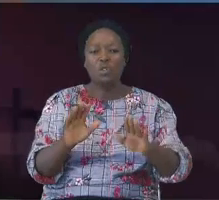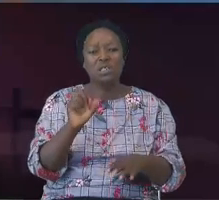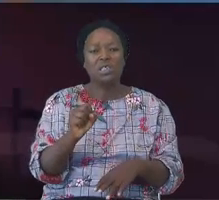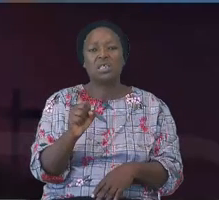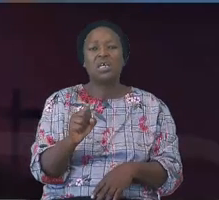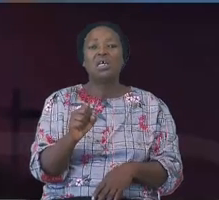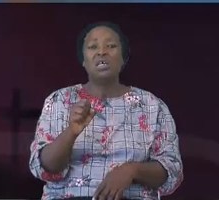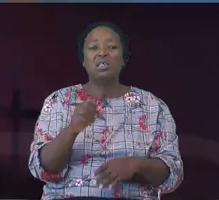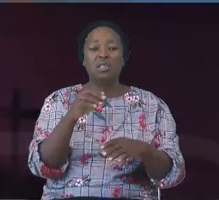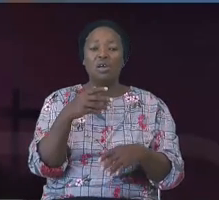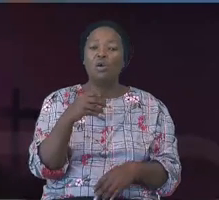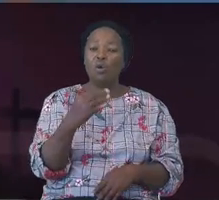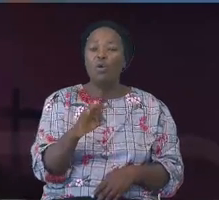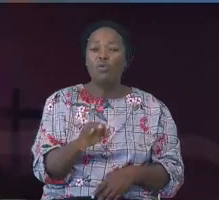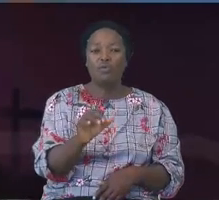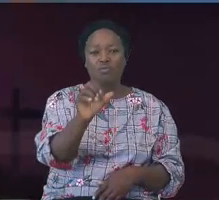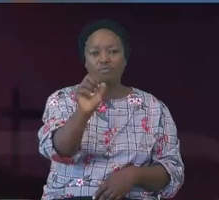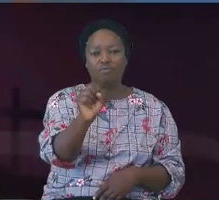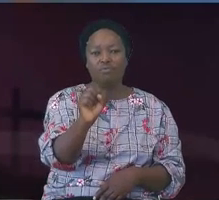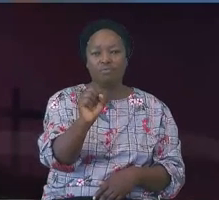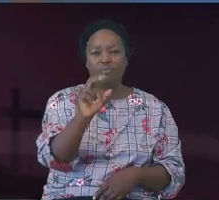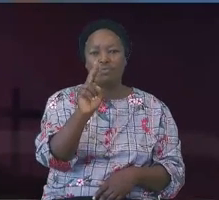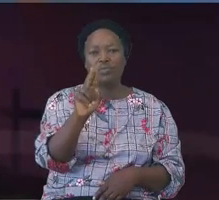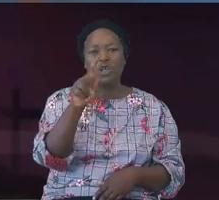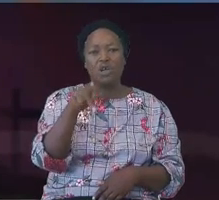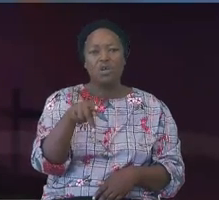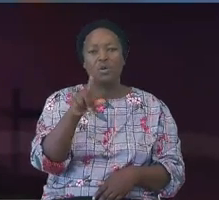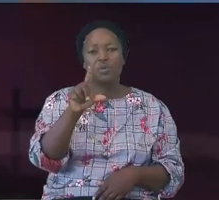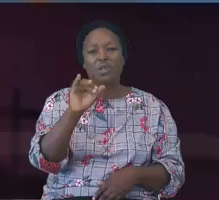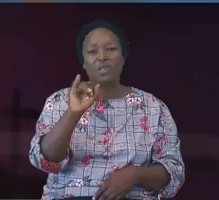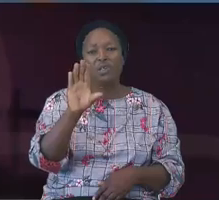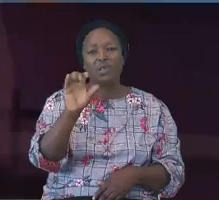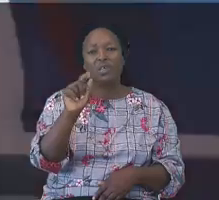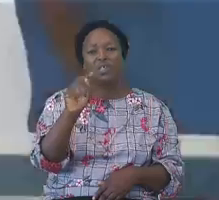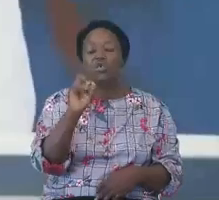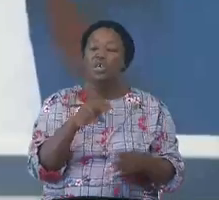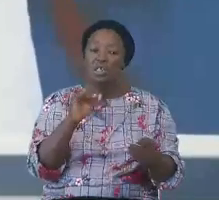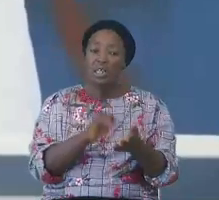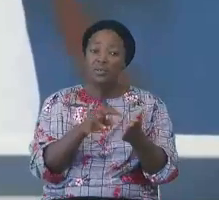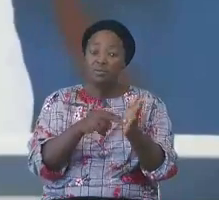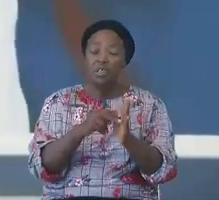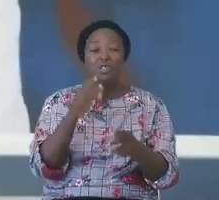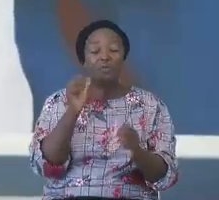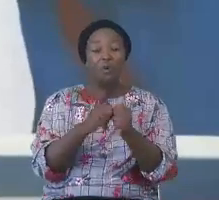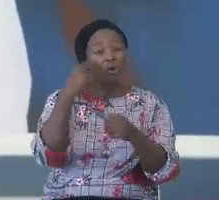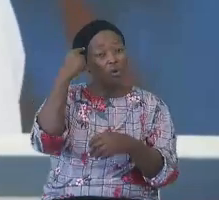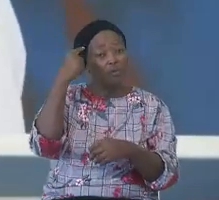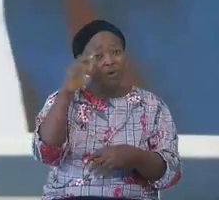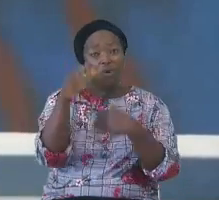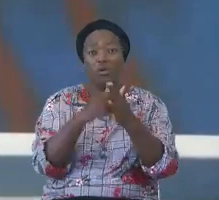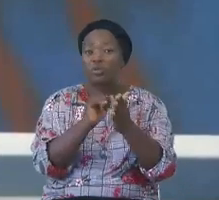nous. Deuxièmement, la merveille de la supplication, même pour les